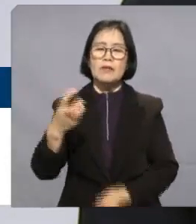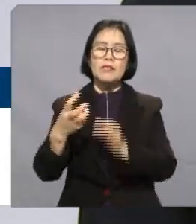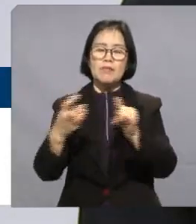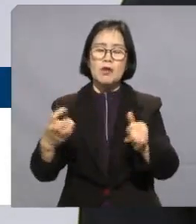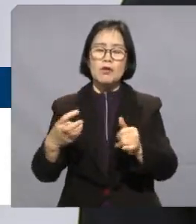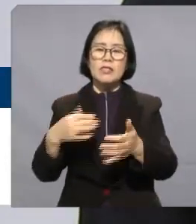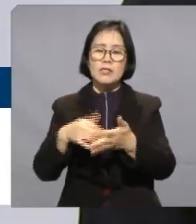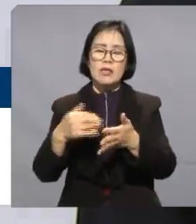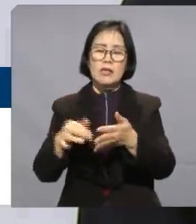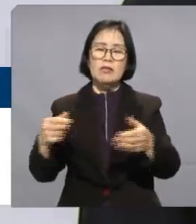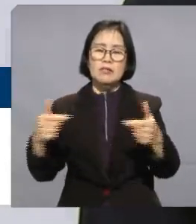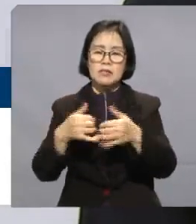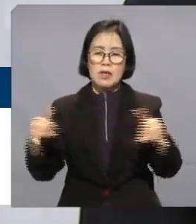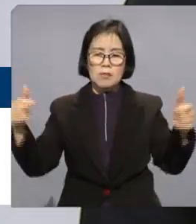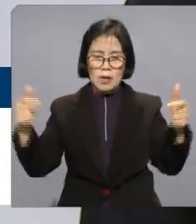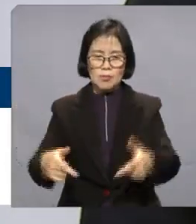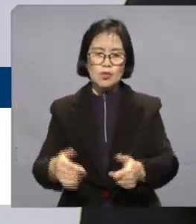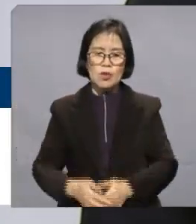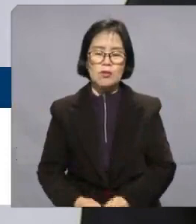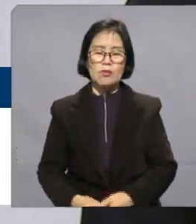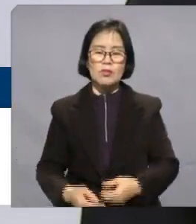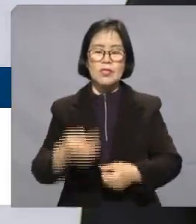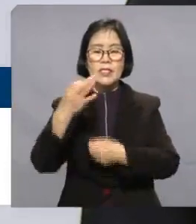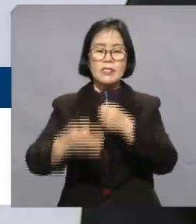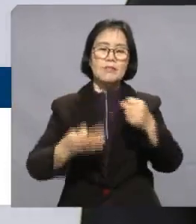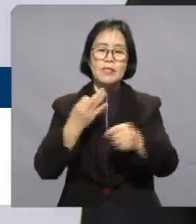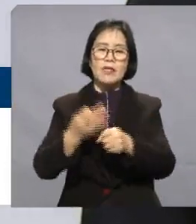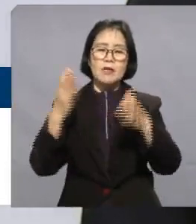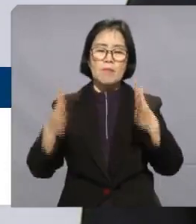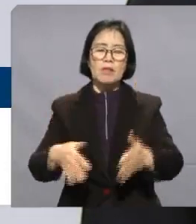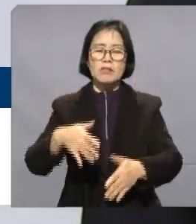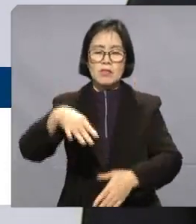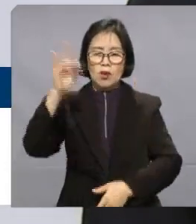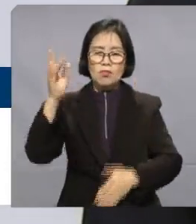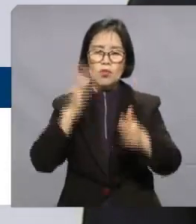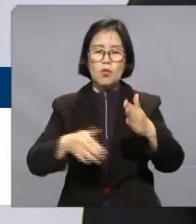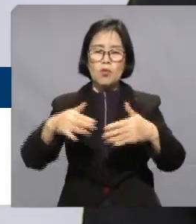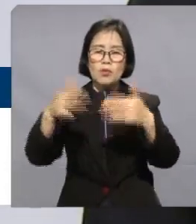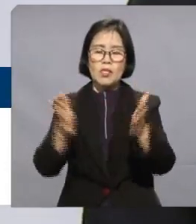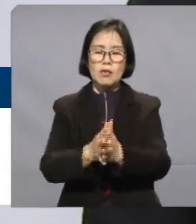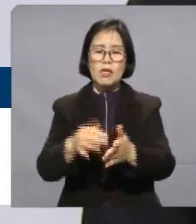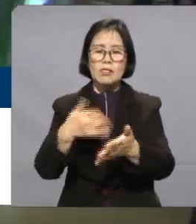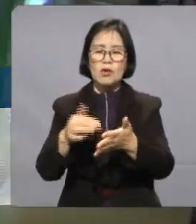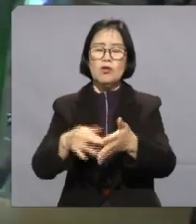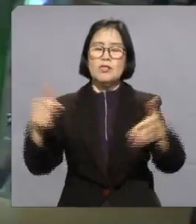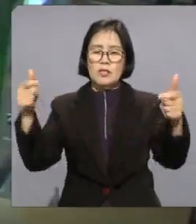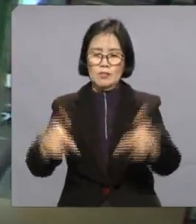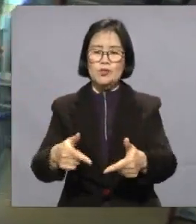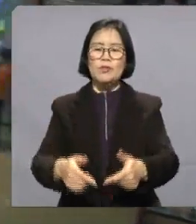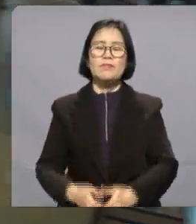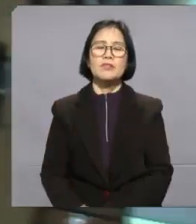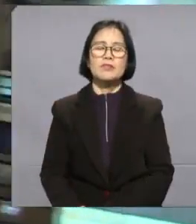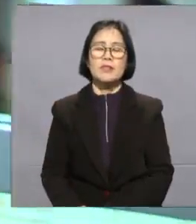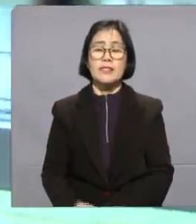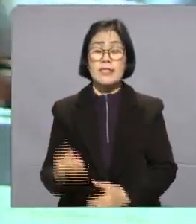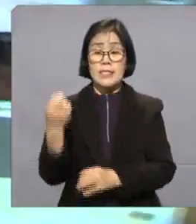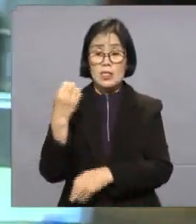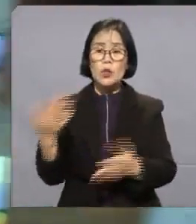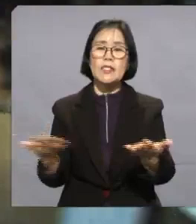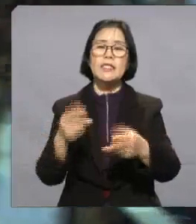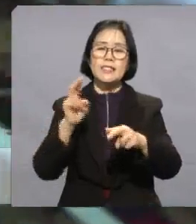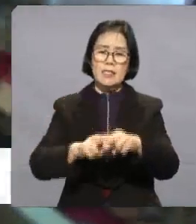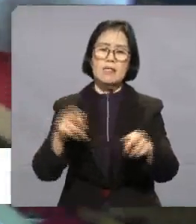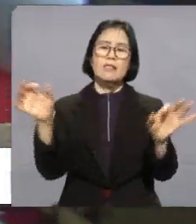17,230명의 정원을 감축하고 이후 14년 만에 처음으로 공공기관 정원을 감축한. 기존에 있던